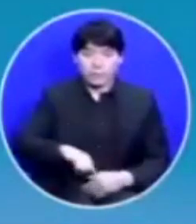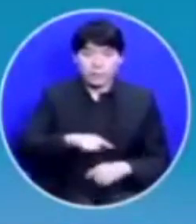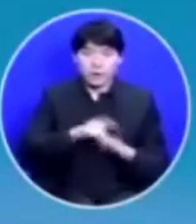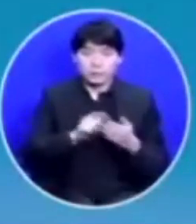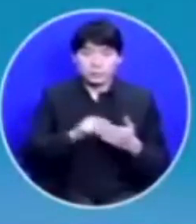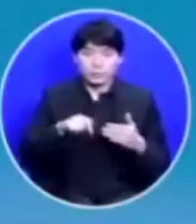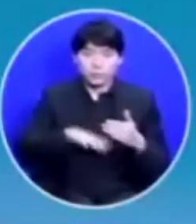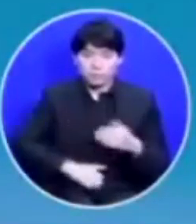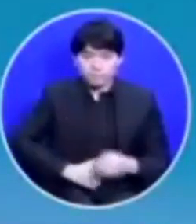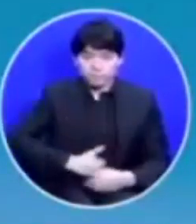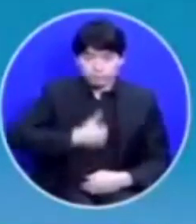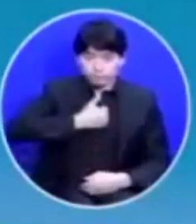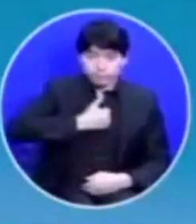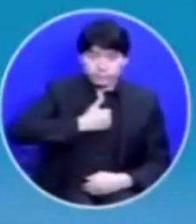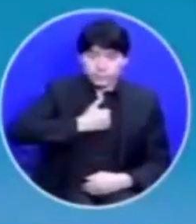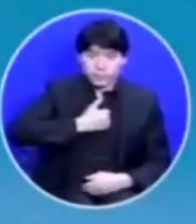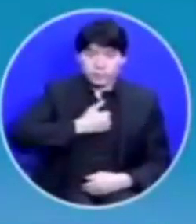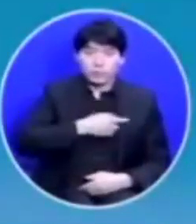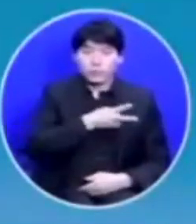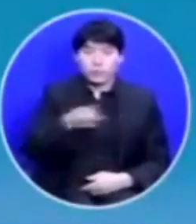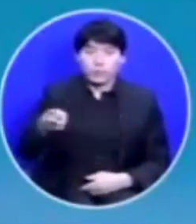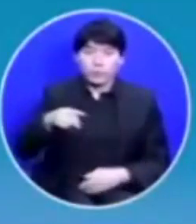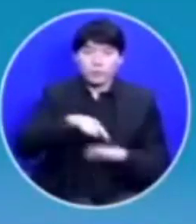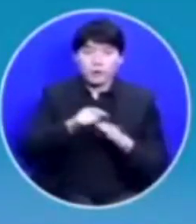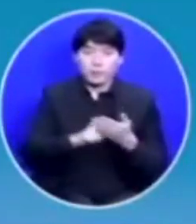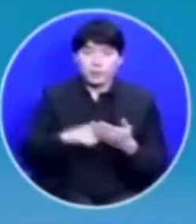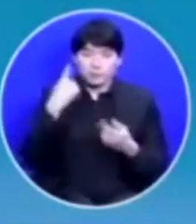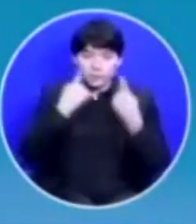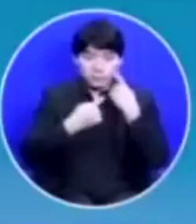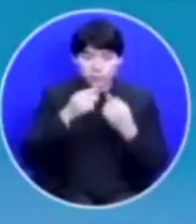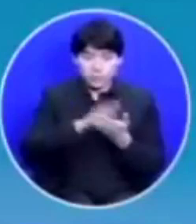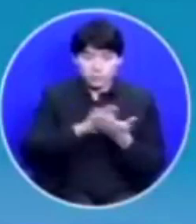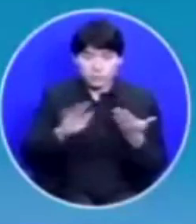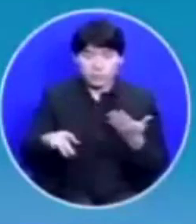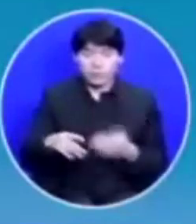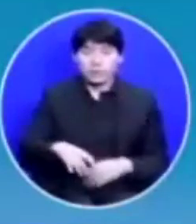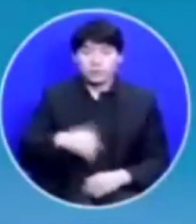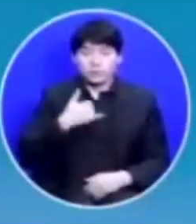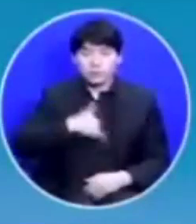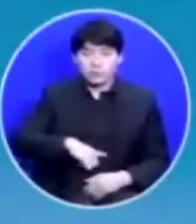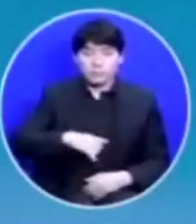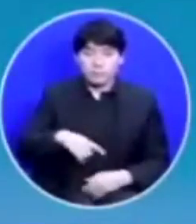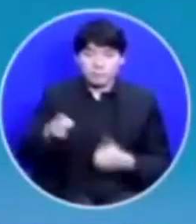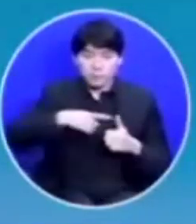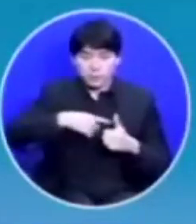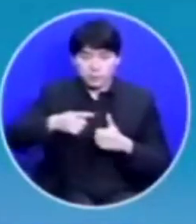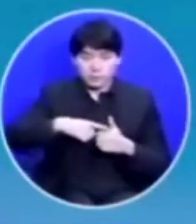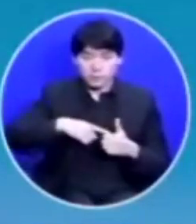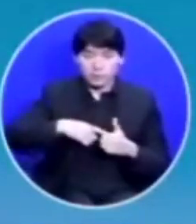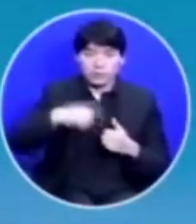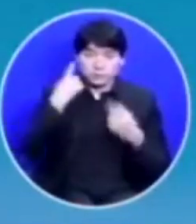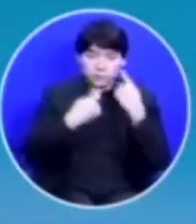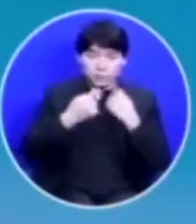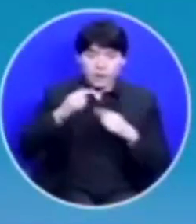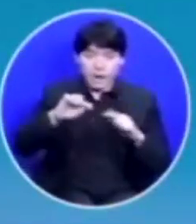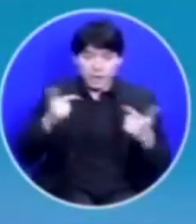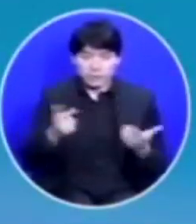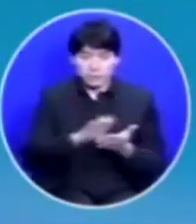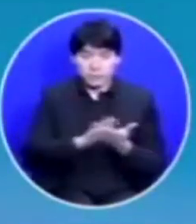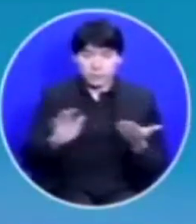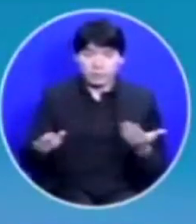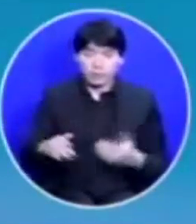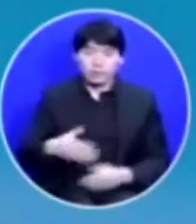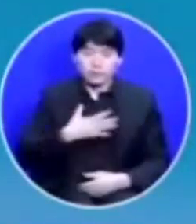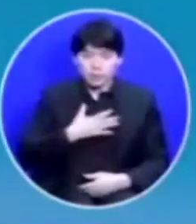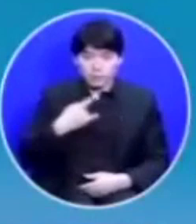일어납니다 그걸 마음의 상처 라고 하는 거죠 자녀들은 매를 맞아서 상처를 받는 게 아닙니다 나한테는